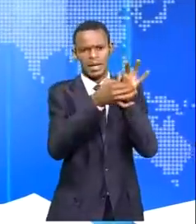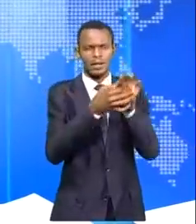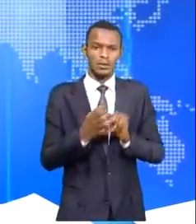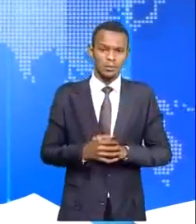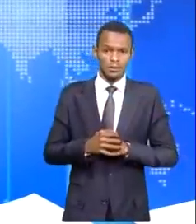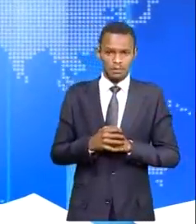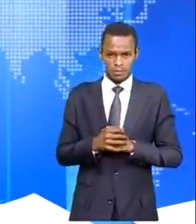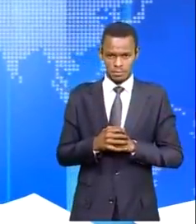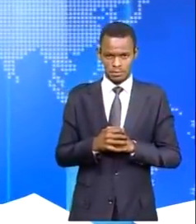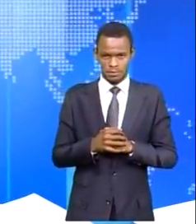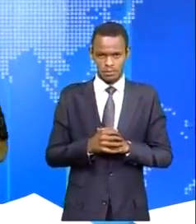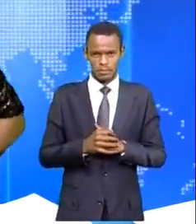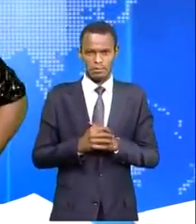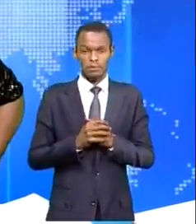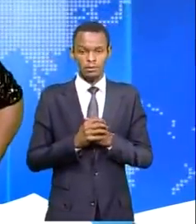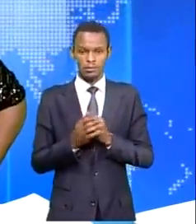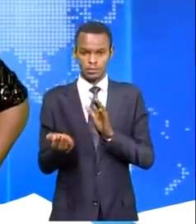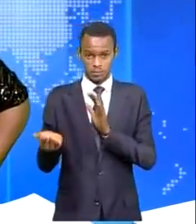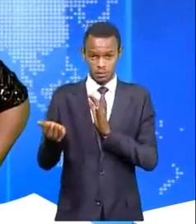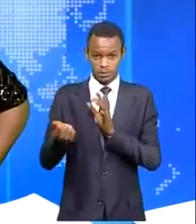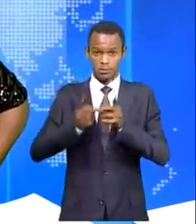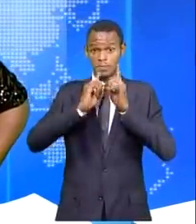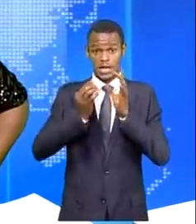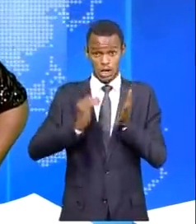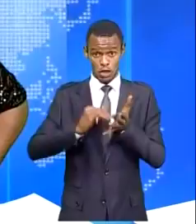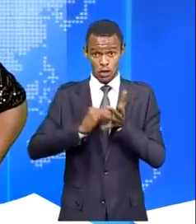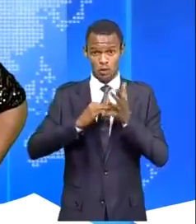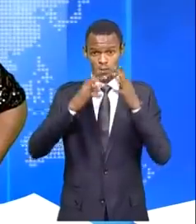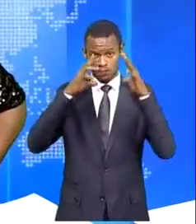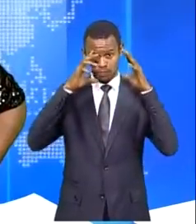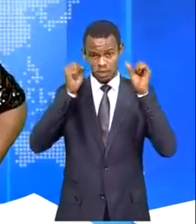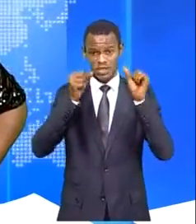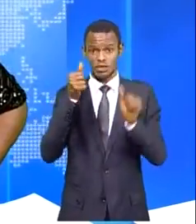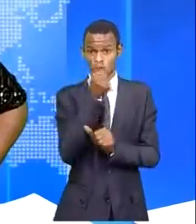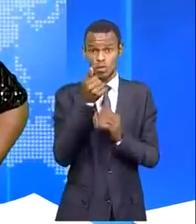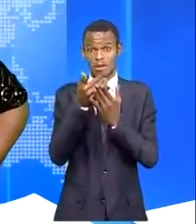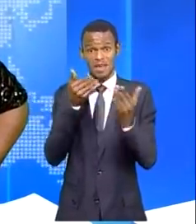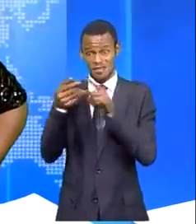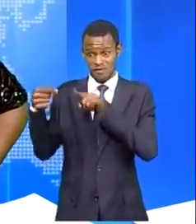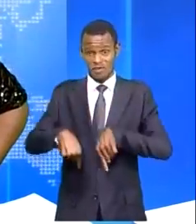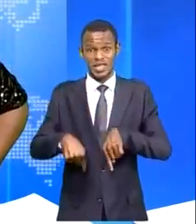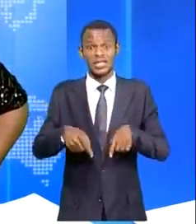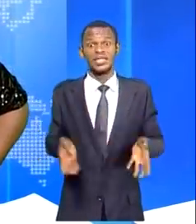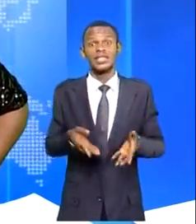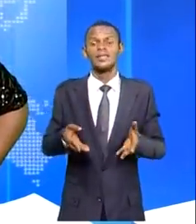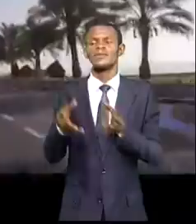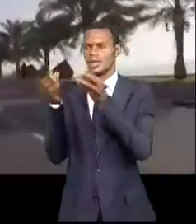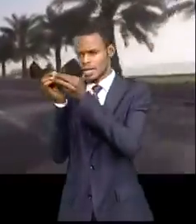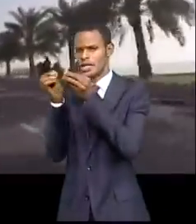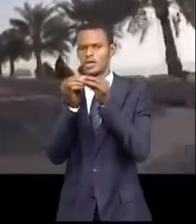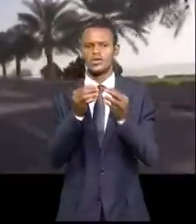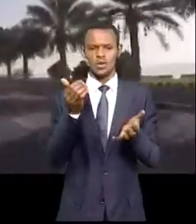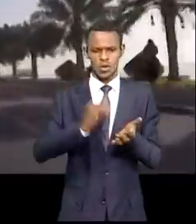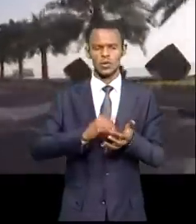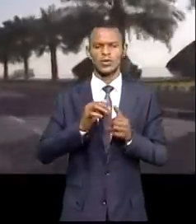une série d'audiences qui est le chef de l'état a accordé sur place avant de regagner la capitale le séjour du chef